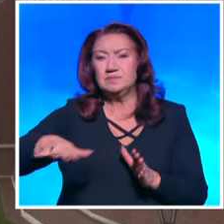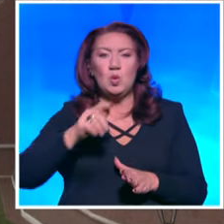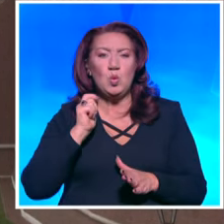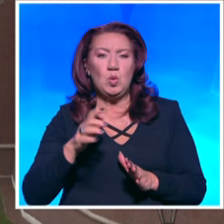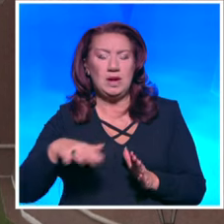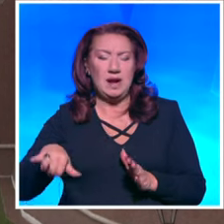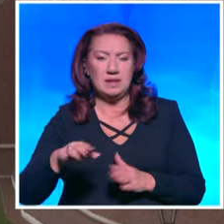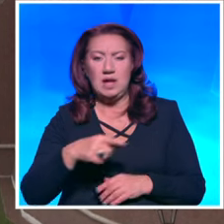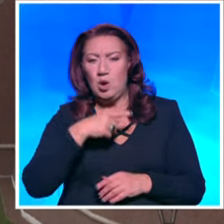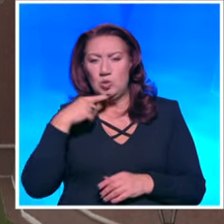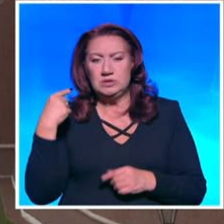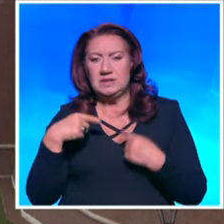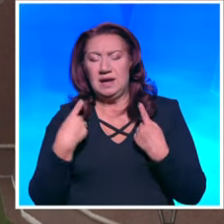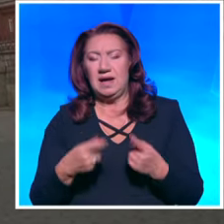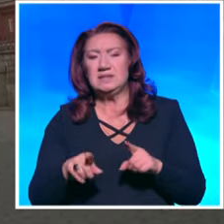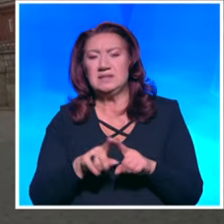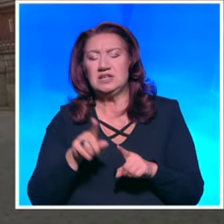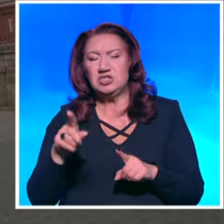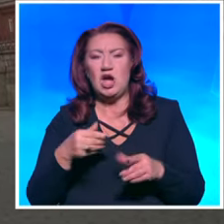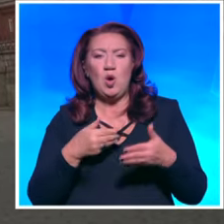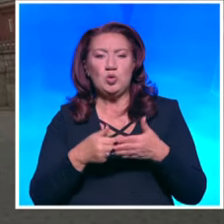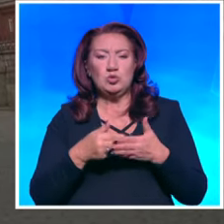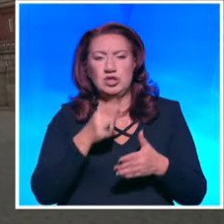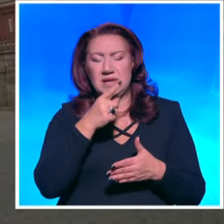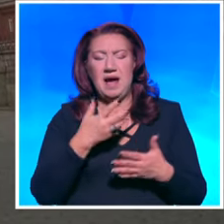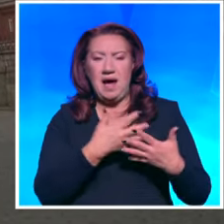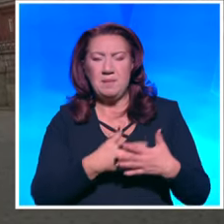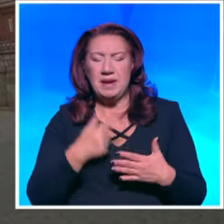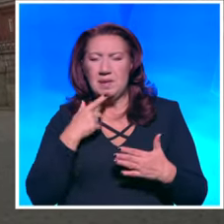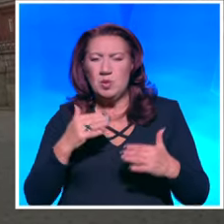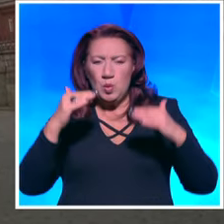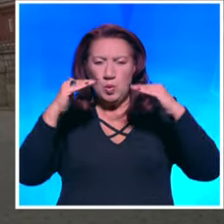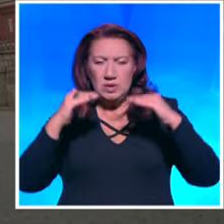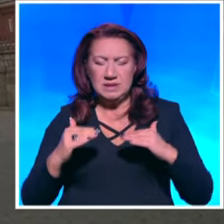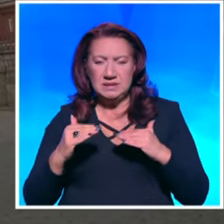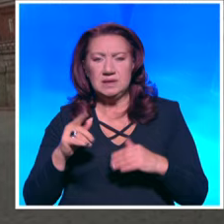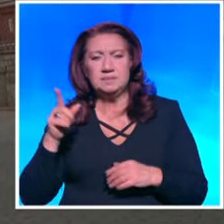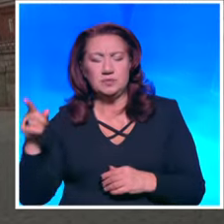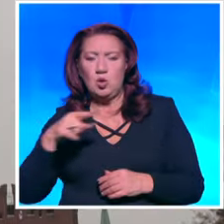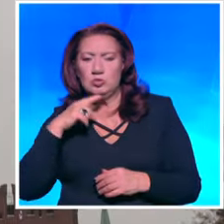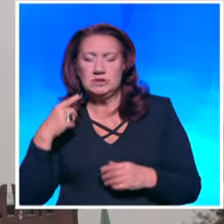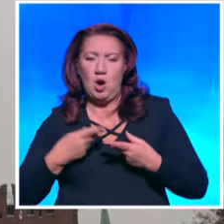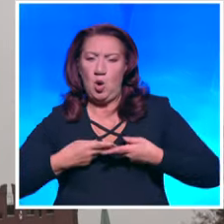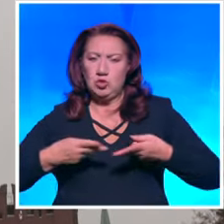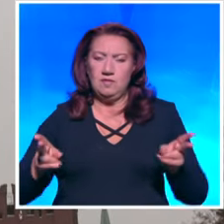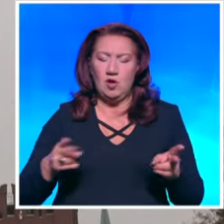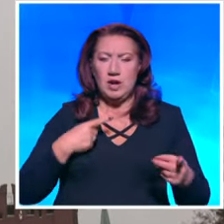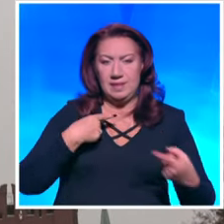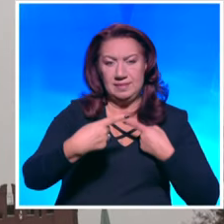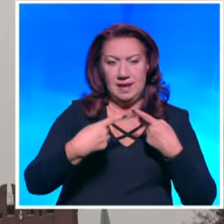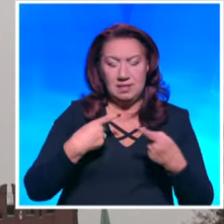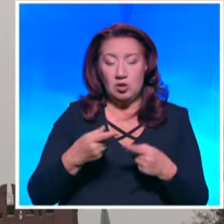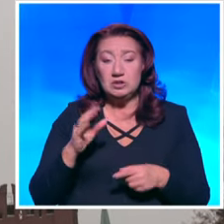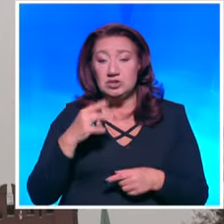отношенията с вашингтон са в най-ниската историческа точка но кремъл е отворен за диалог и ще види какво ще се случи ако